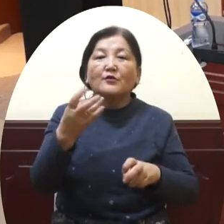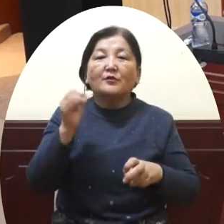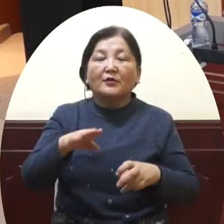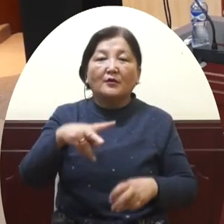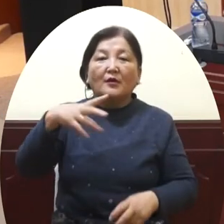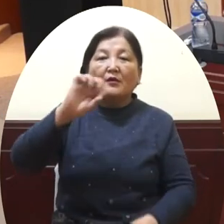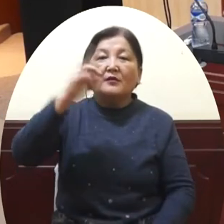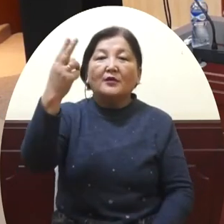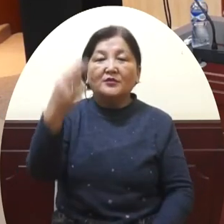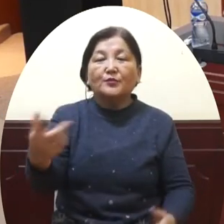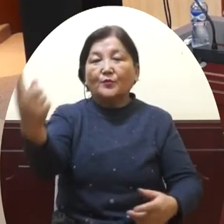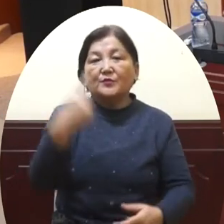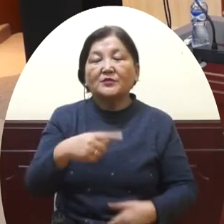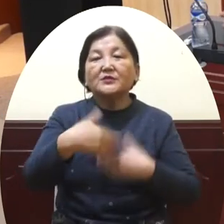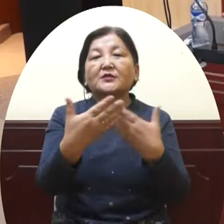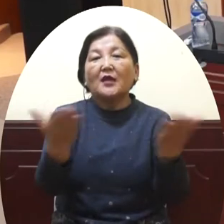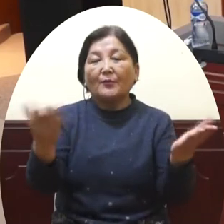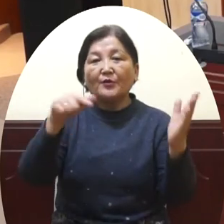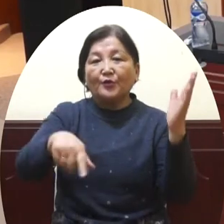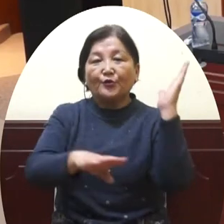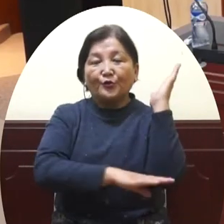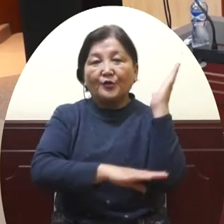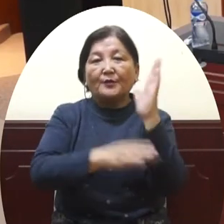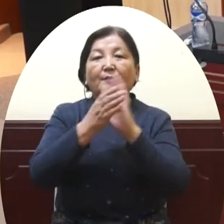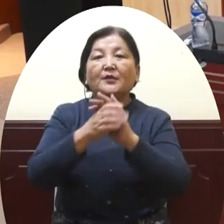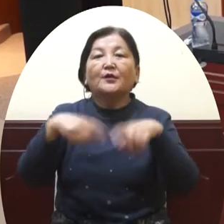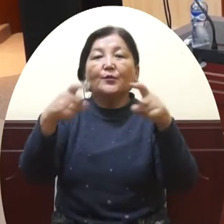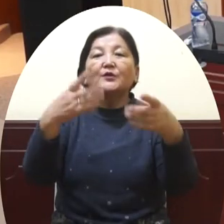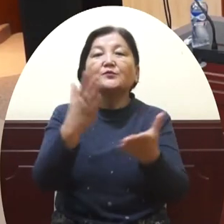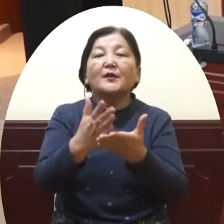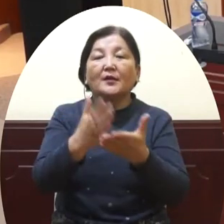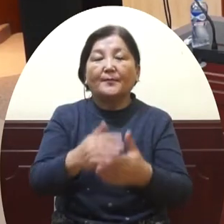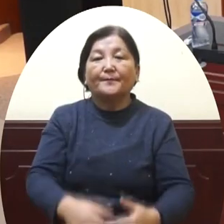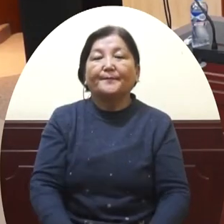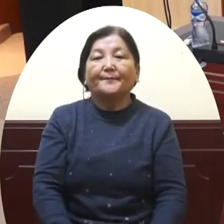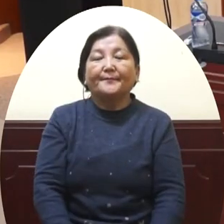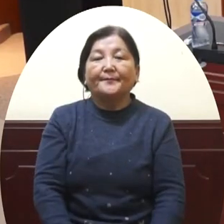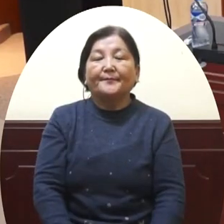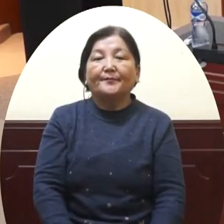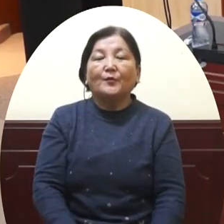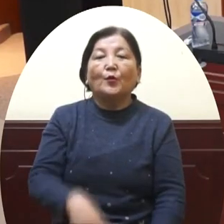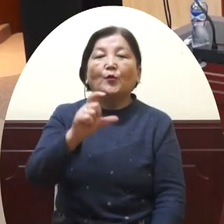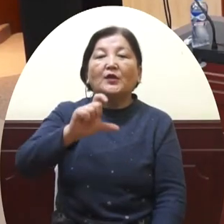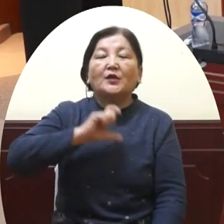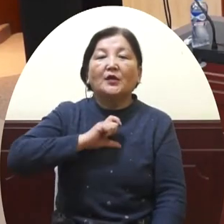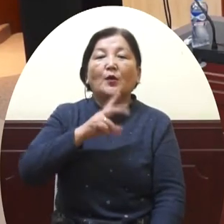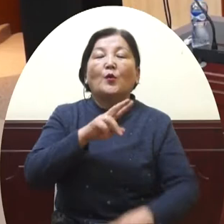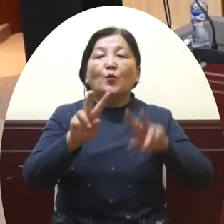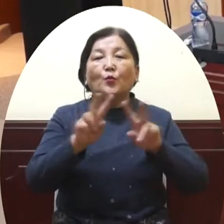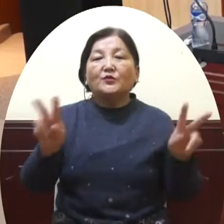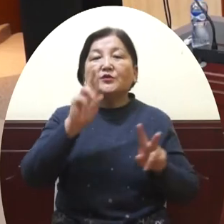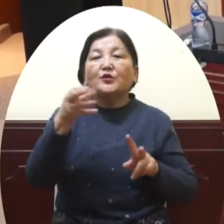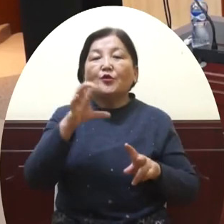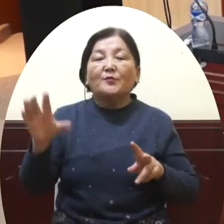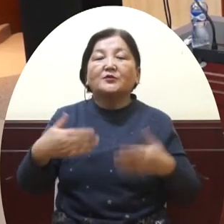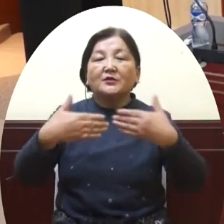гэрэлтсэд хүрэлцээсэн таван өдрийн мэдээг дэвшүүлээ. Хүний эрхийн үндсний комисс улам